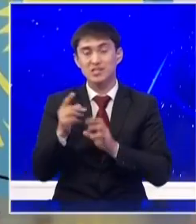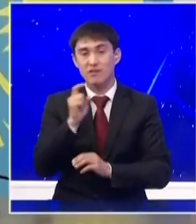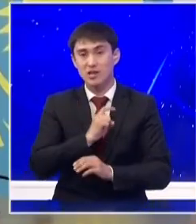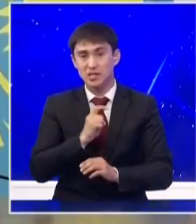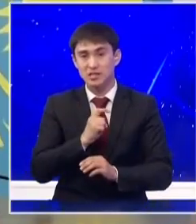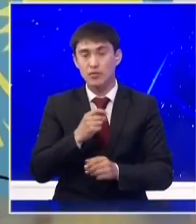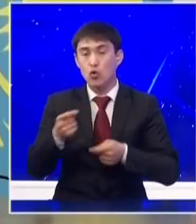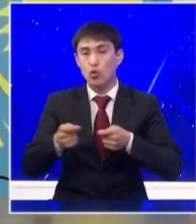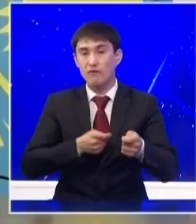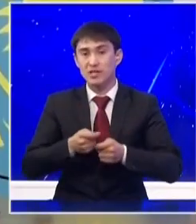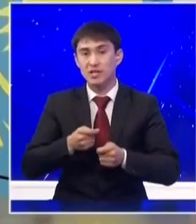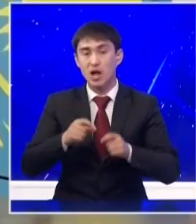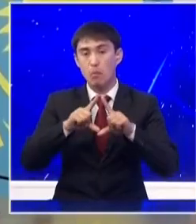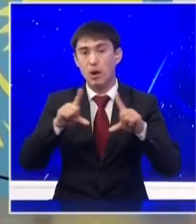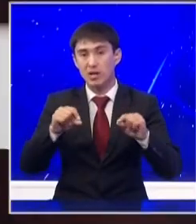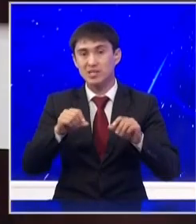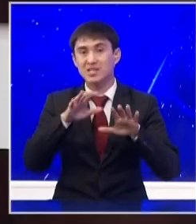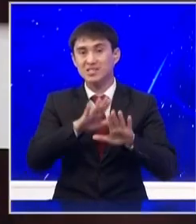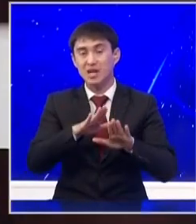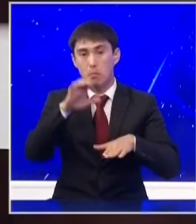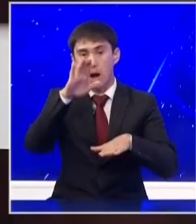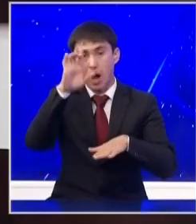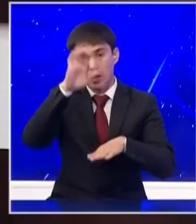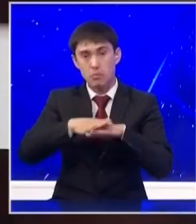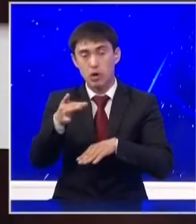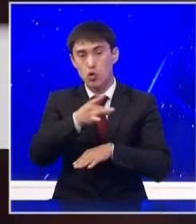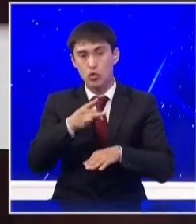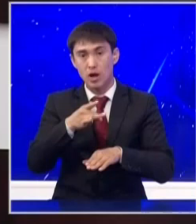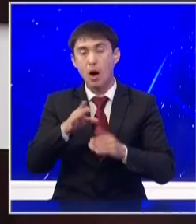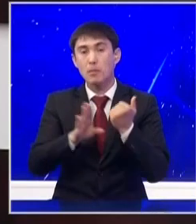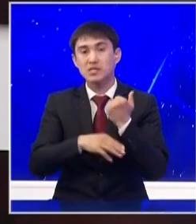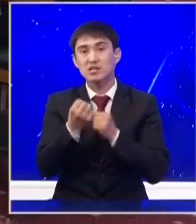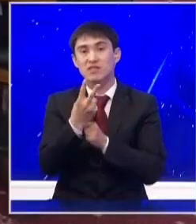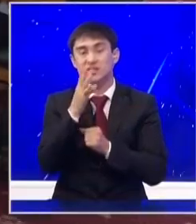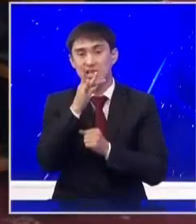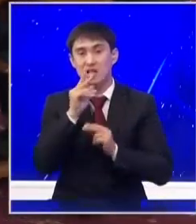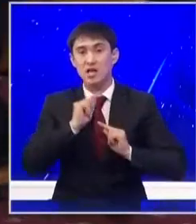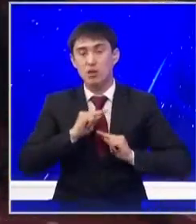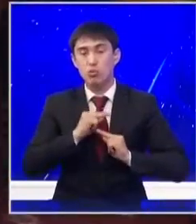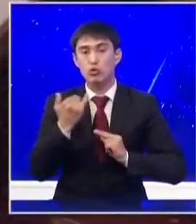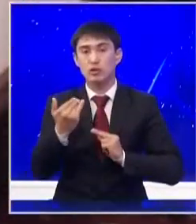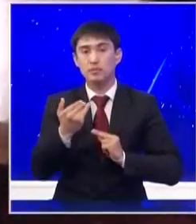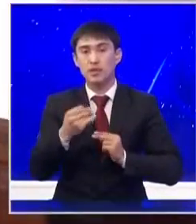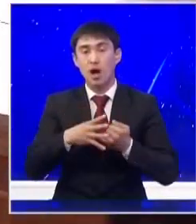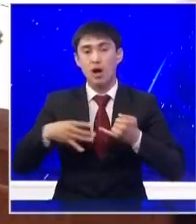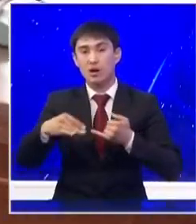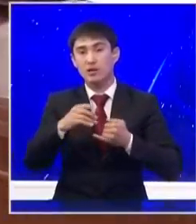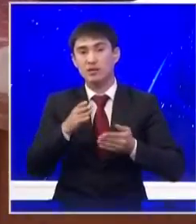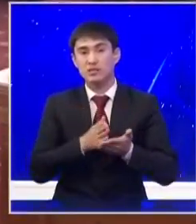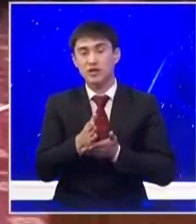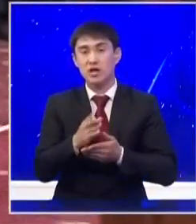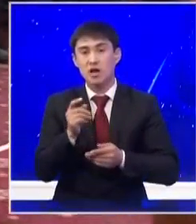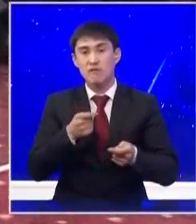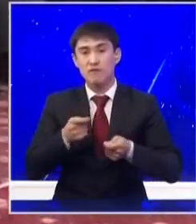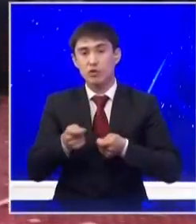хозяйства руководителя аппарата и заместителя Акима района а последние 12 лет посвятил себя аграрной сфере в